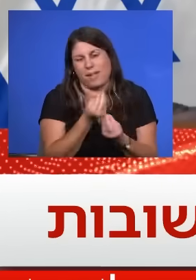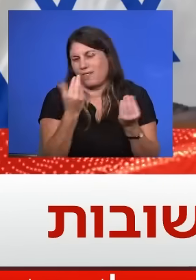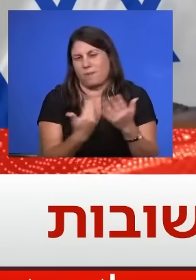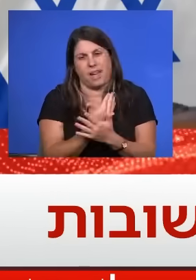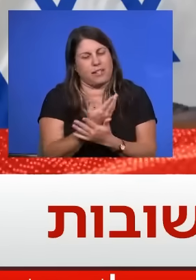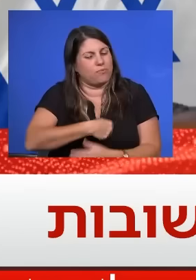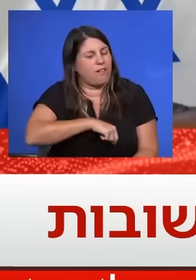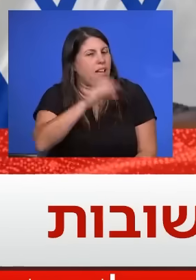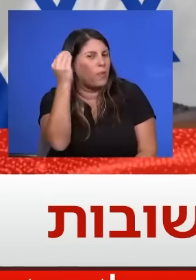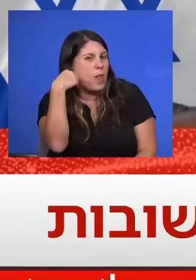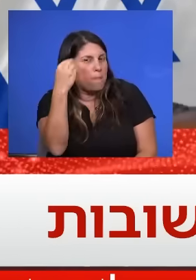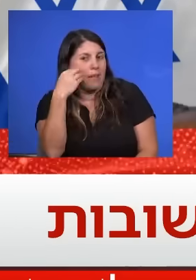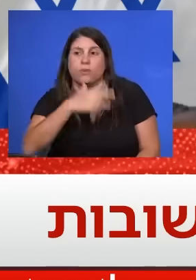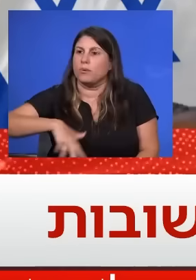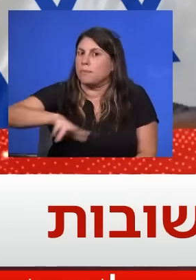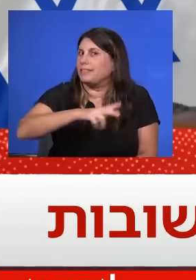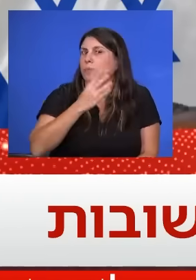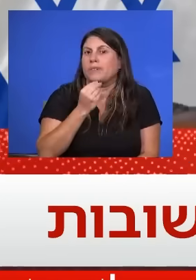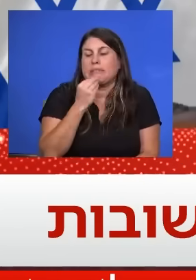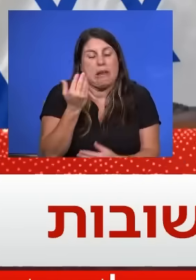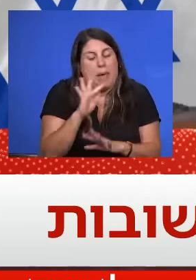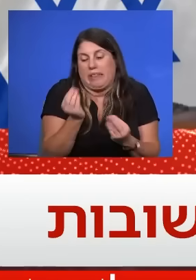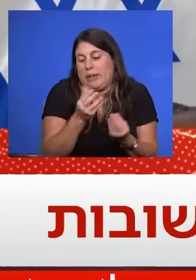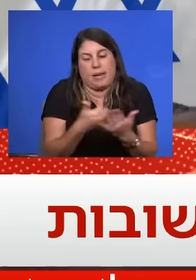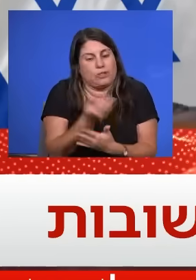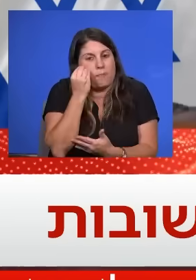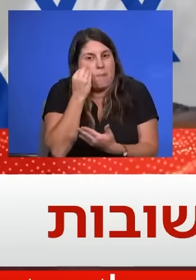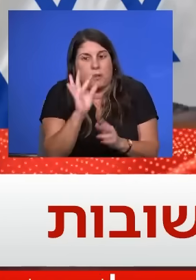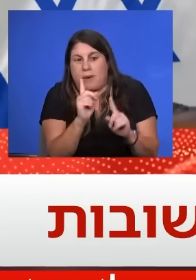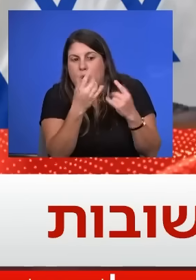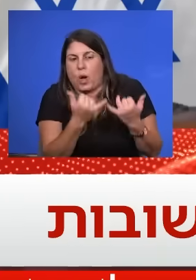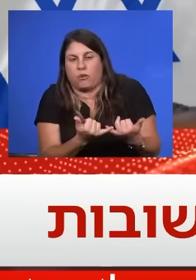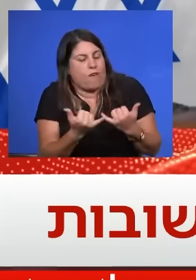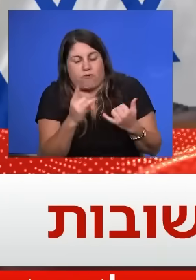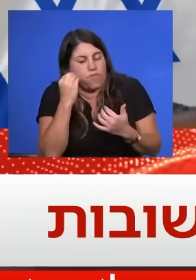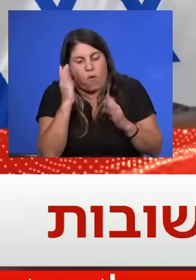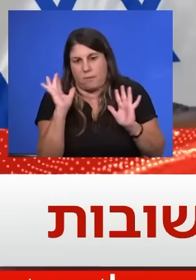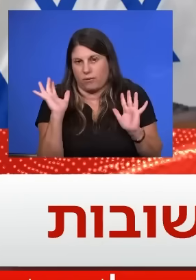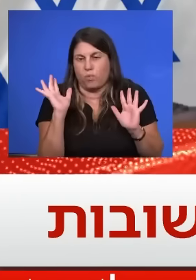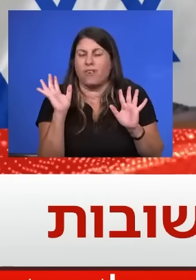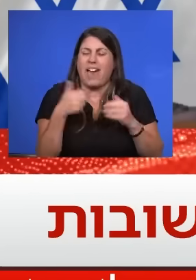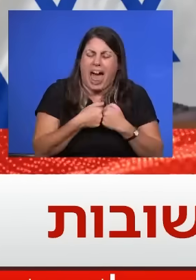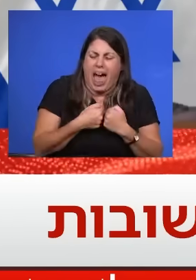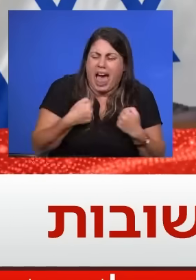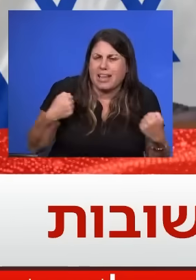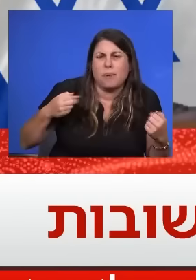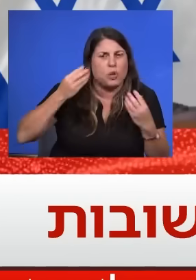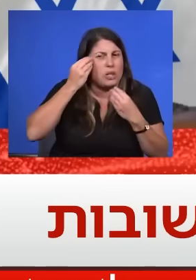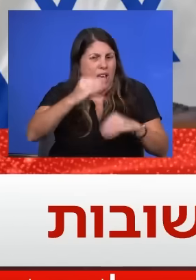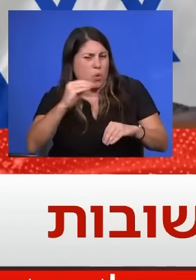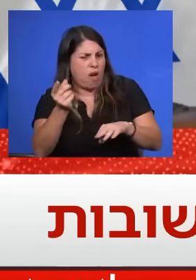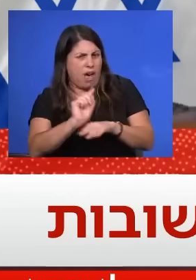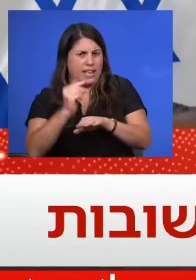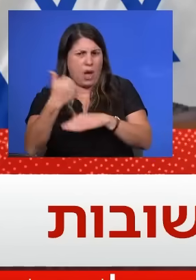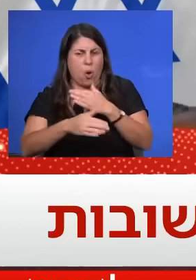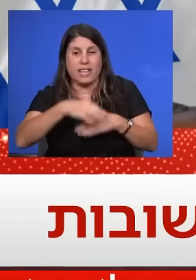כציבור ישראלי על הדברים שמתרחשים בשעה זו. והדרמטיות וההודעה ברגע האחרון על ההצהרה. כן, כל הבינדאפ